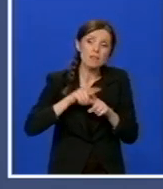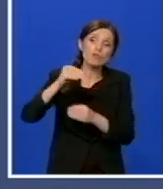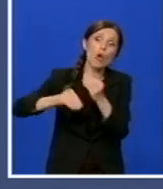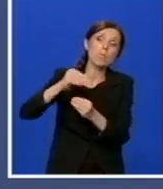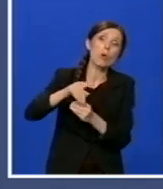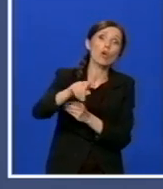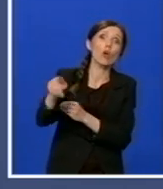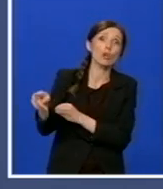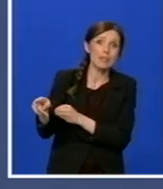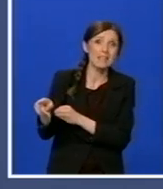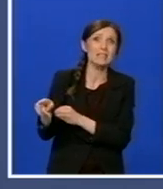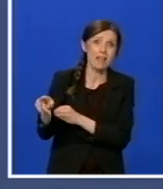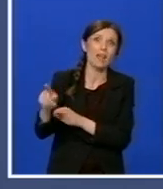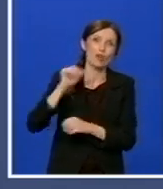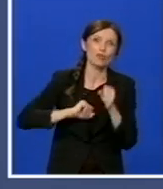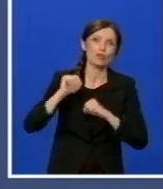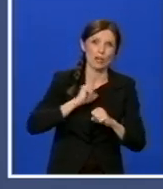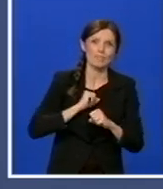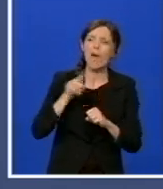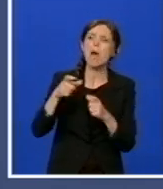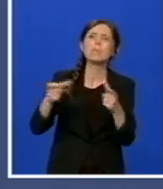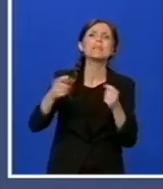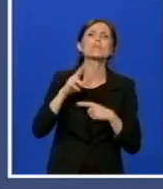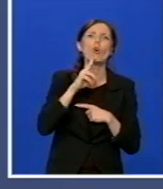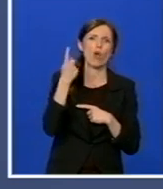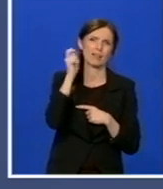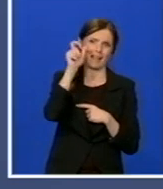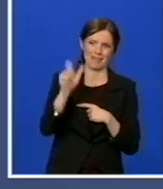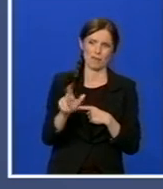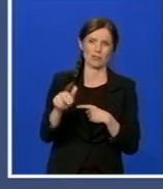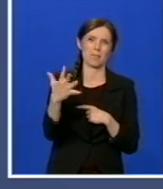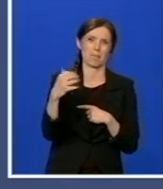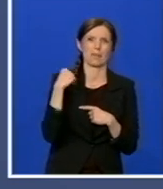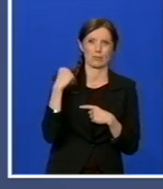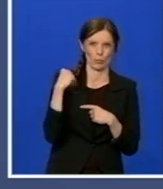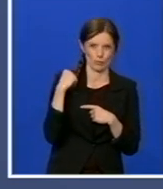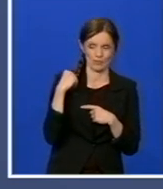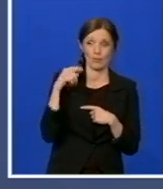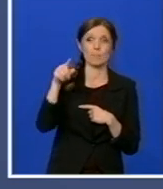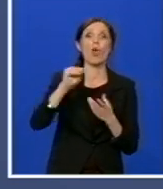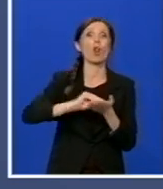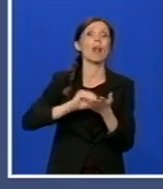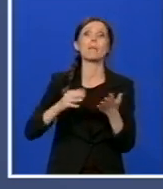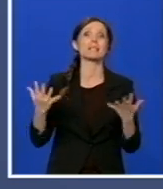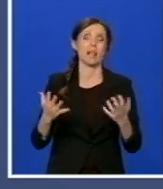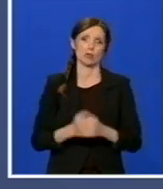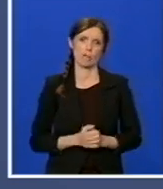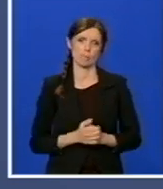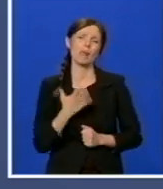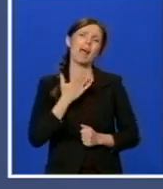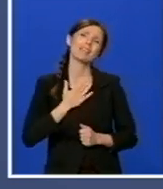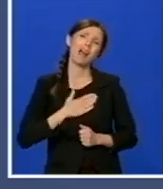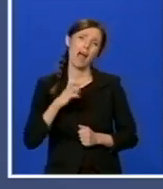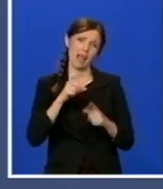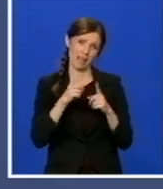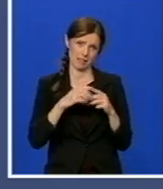jedna devojčica od 5 godina, koja mi je napisala: "Draga Edita,